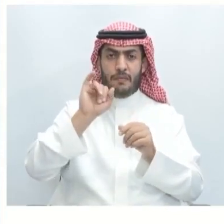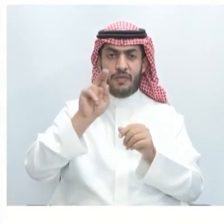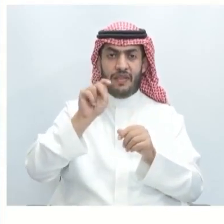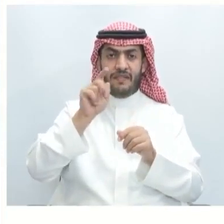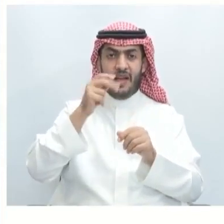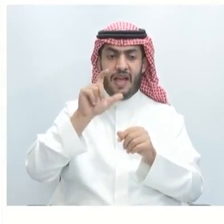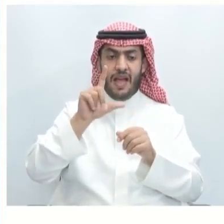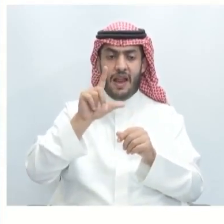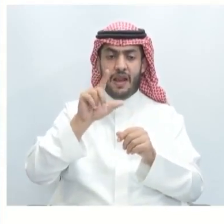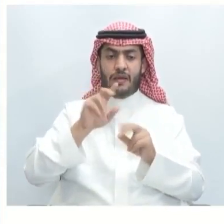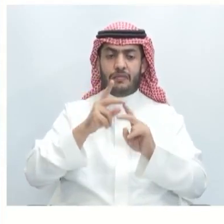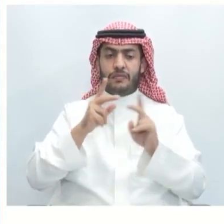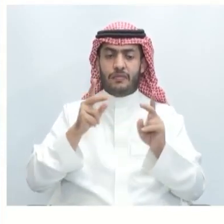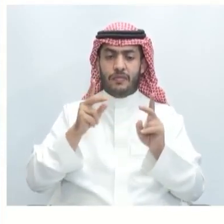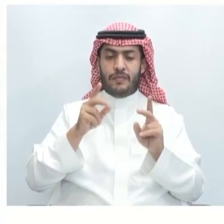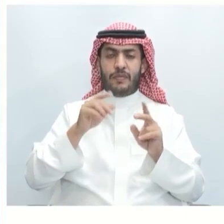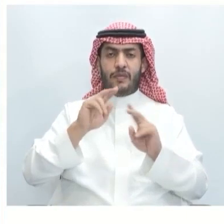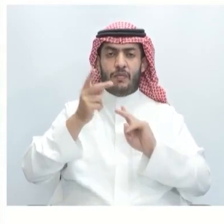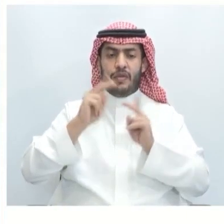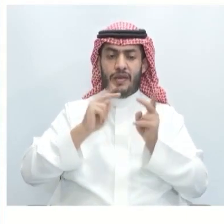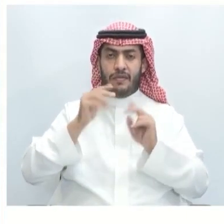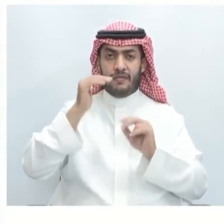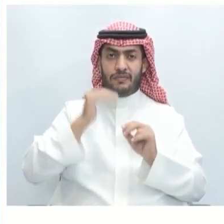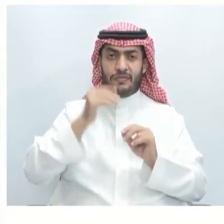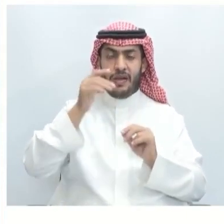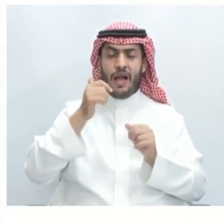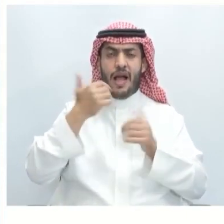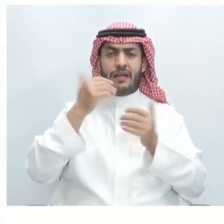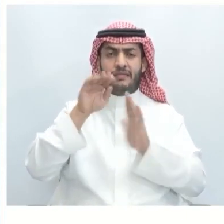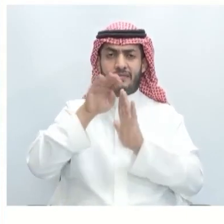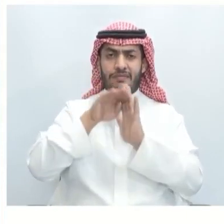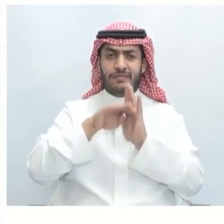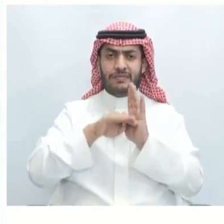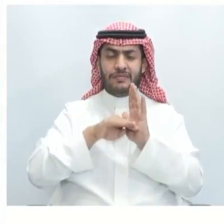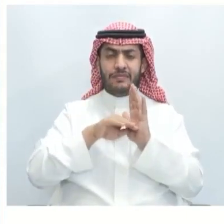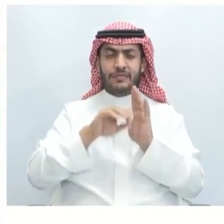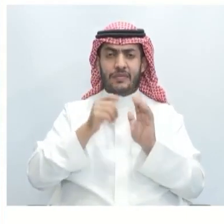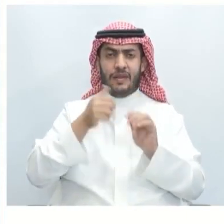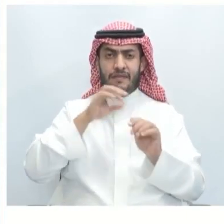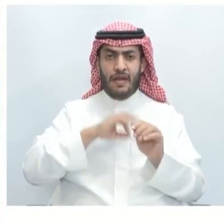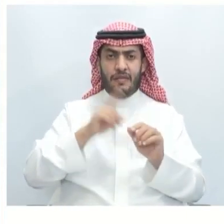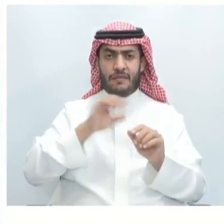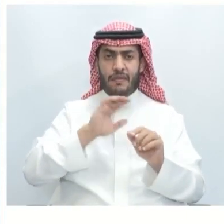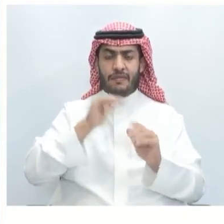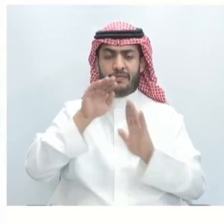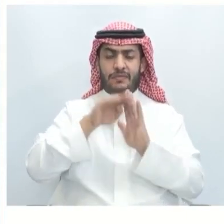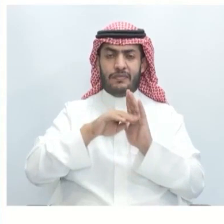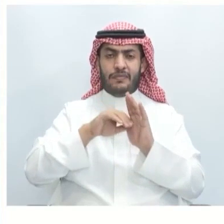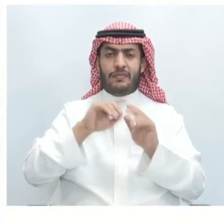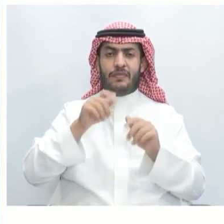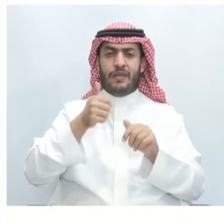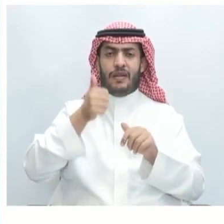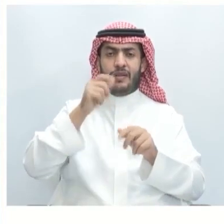مرتفع سيختلف عن متفائل منخفض وبالتالي كل سيناريو هو مختلف تماما ونتائجه ستختلف عن